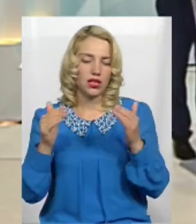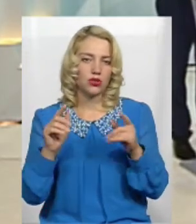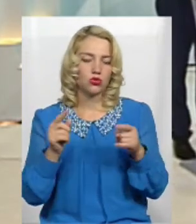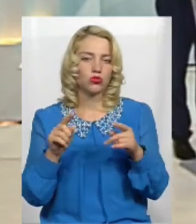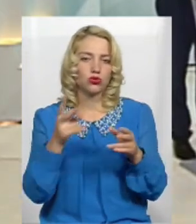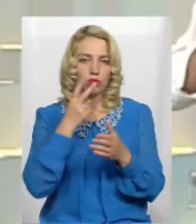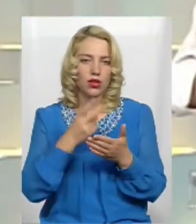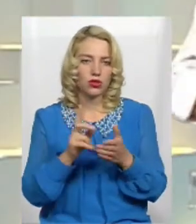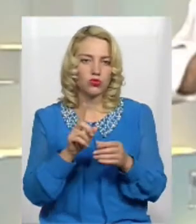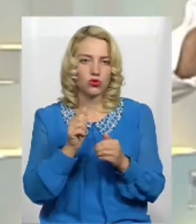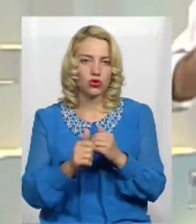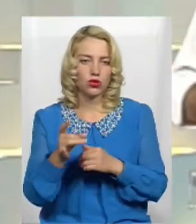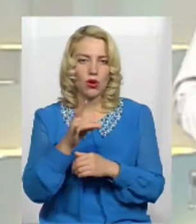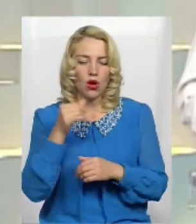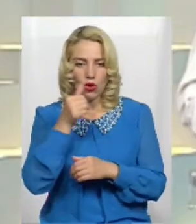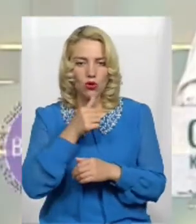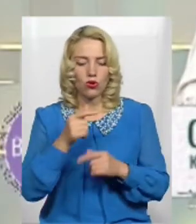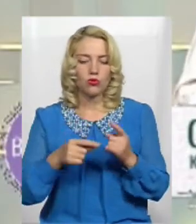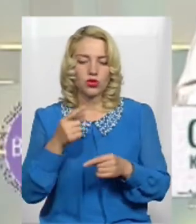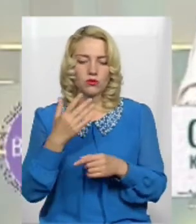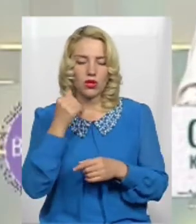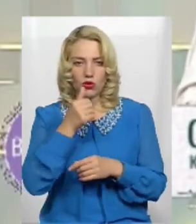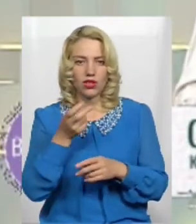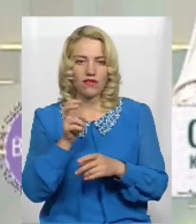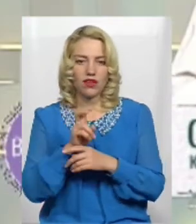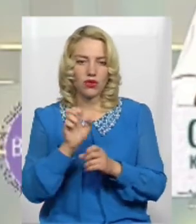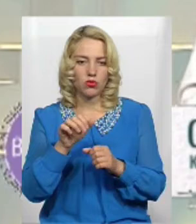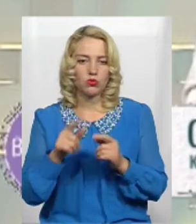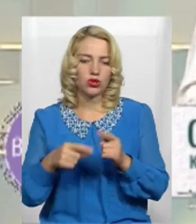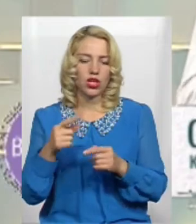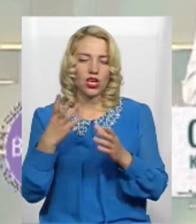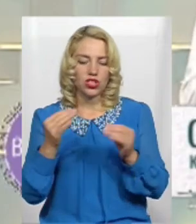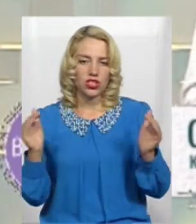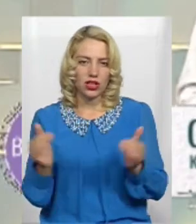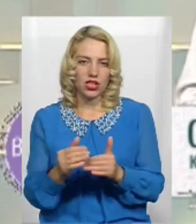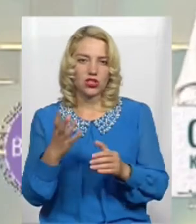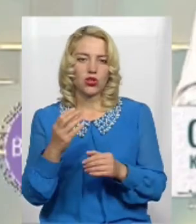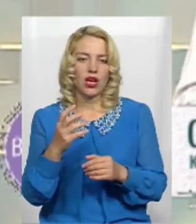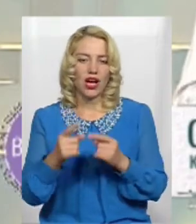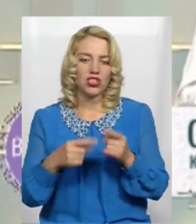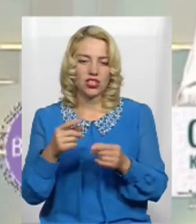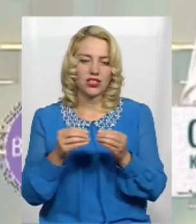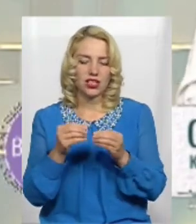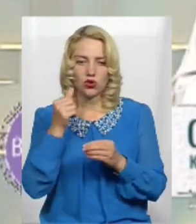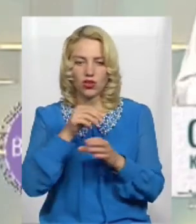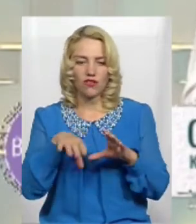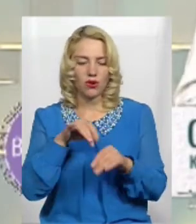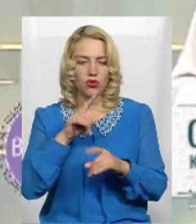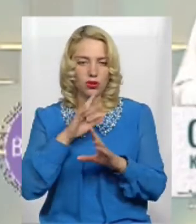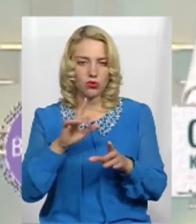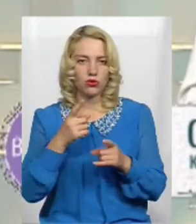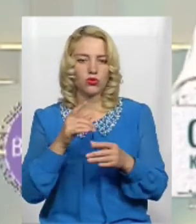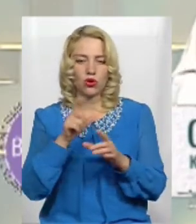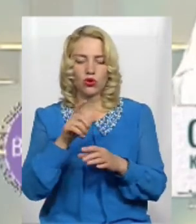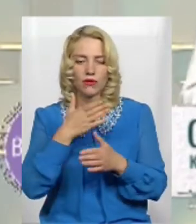тому що ми бачимо, що з кожним роком через 5 років явка може бути ще нижчою. Через 10 років взагалі вибори можуть не відбутися, тому що людям просто не